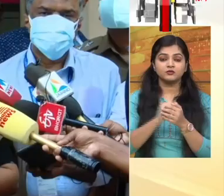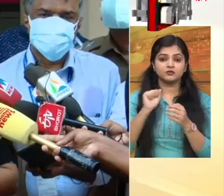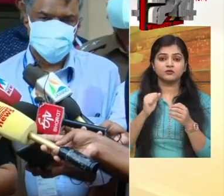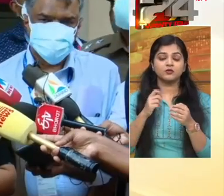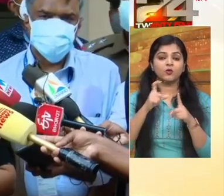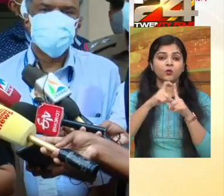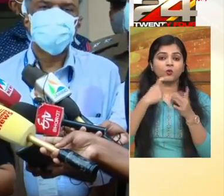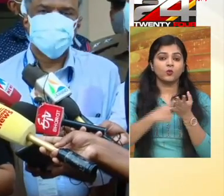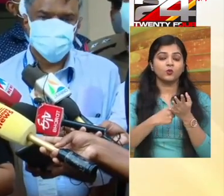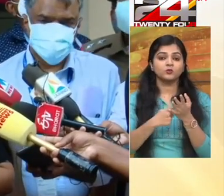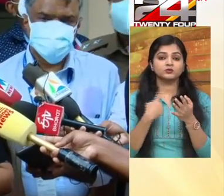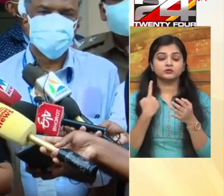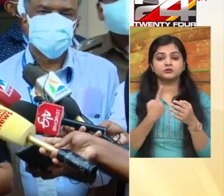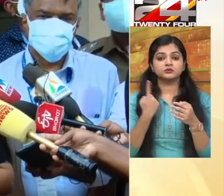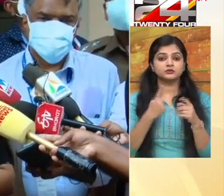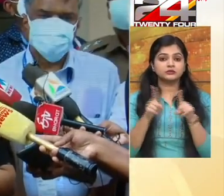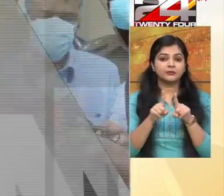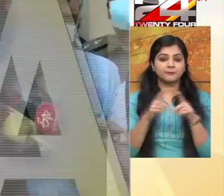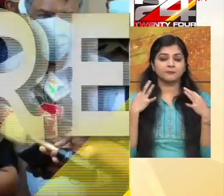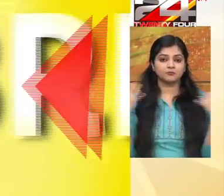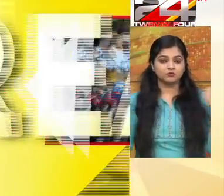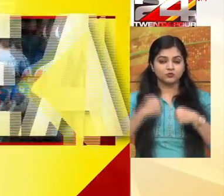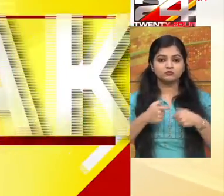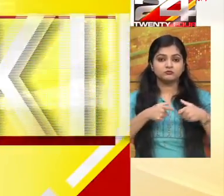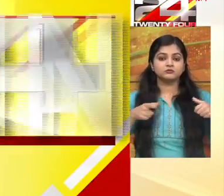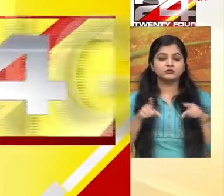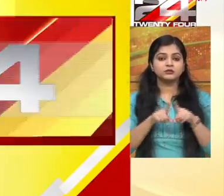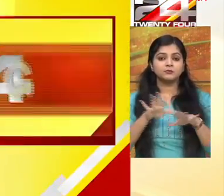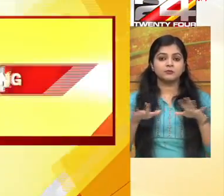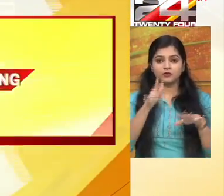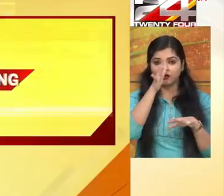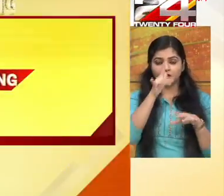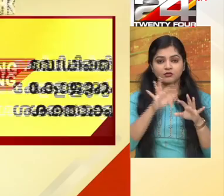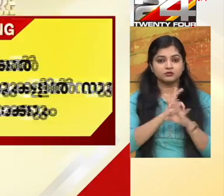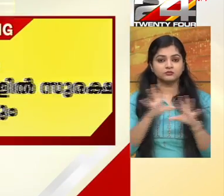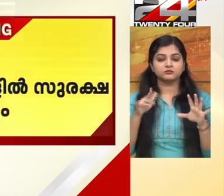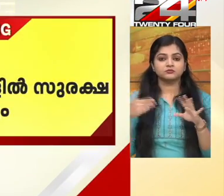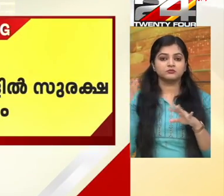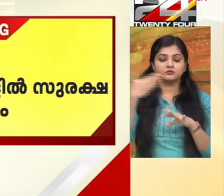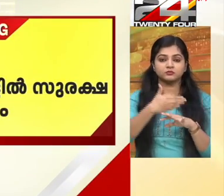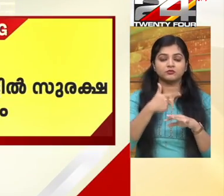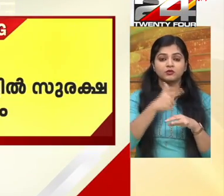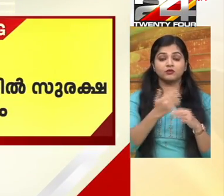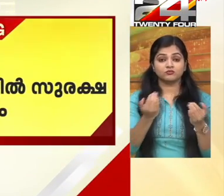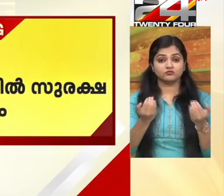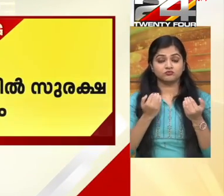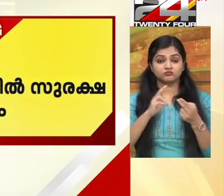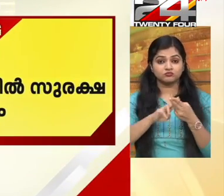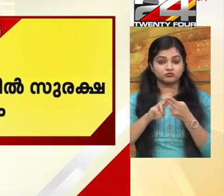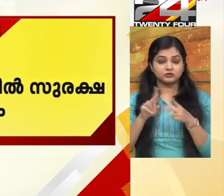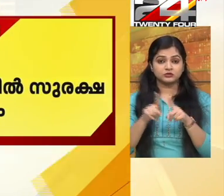കോട്ടിട്ട് ഇപ്പോൾ ID കാർഡും ഉണ്ടായിരുന്നെന്നാണ് മനസ്സിലാക്കുന്നത്. അപ്പോൾ അങ്ങനെ ആകുമ്പോൾ ഈ സുരക്ഷാ ക്രമീകരണങ്ങൾ